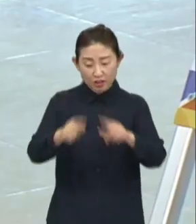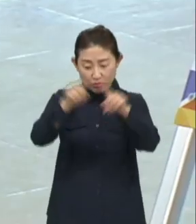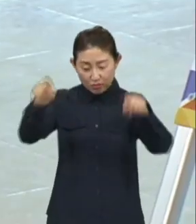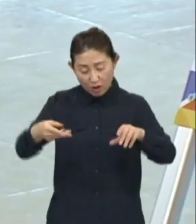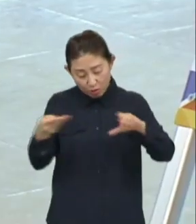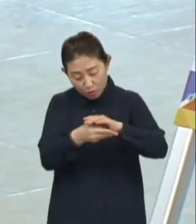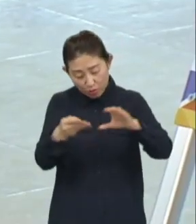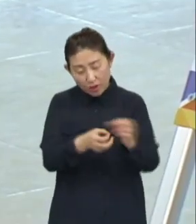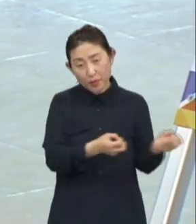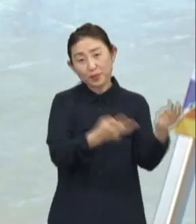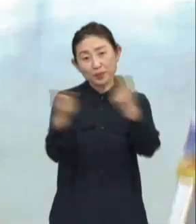발 됩니다